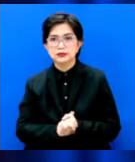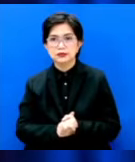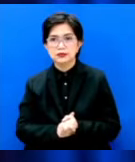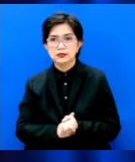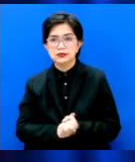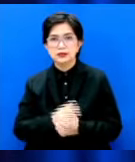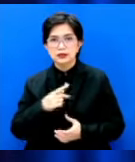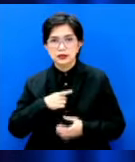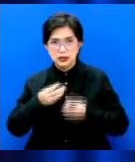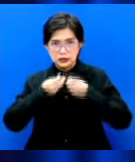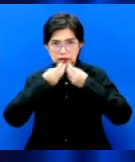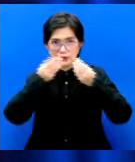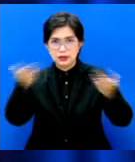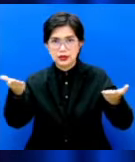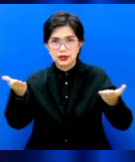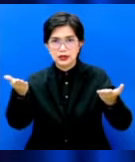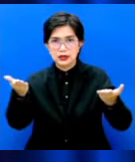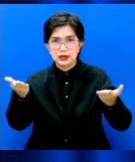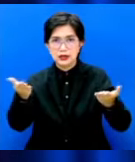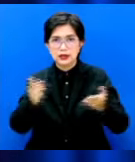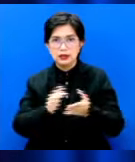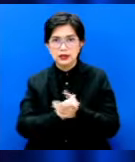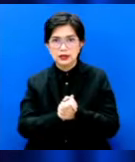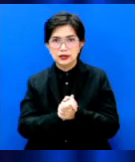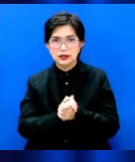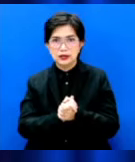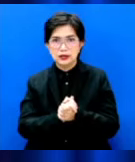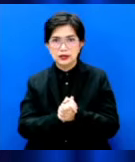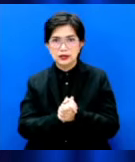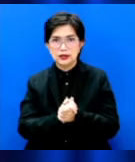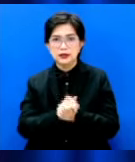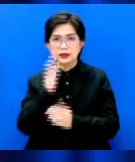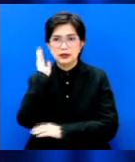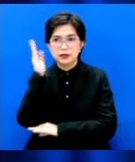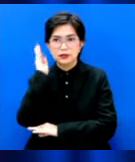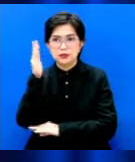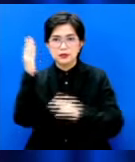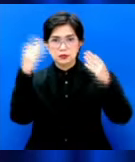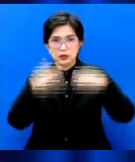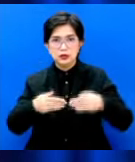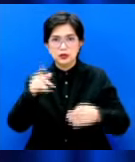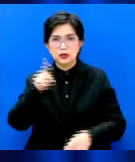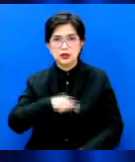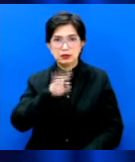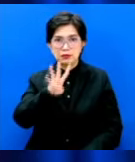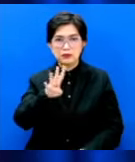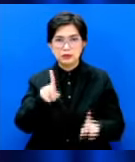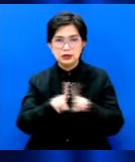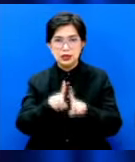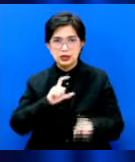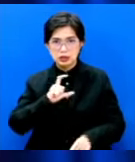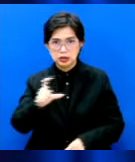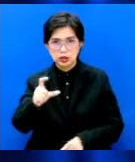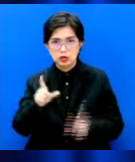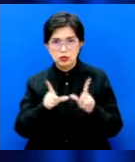Dannantikamijugaakanmenyampaikanatau mempresentasikanpernyataanpenutupdari empatpasangkandidatwalikotadanwakilwalikota untukJayapura